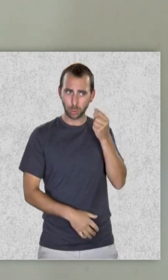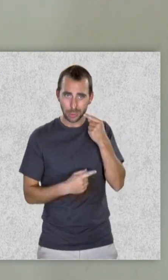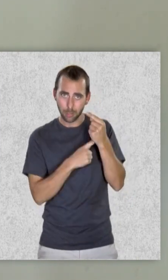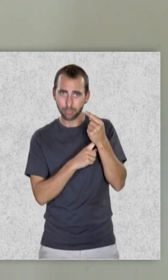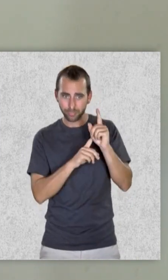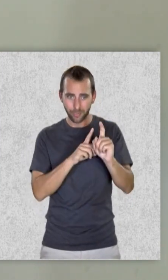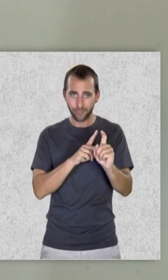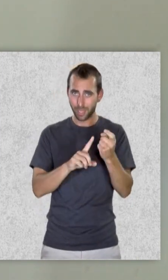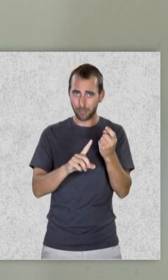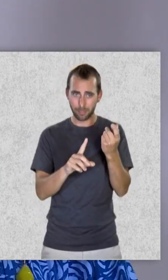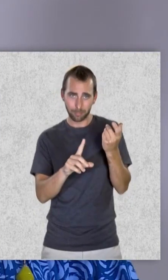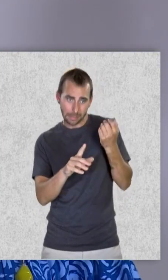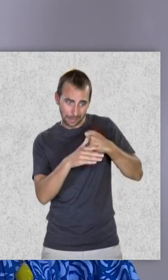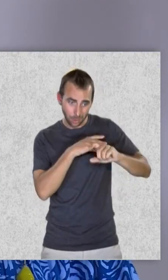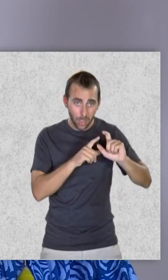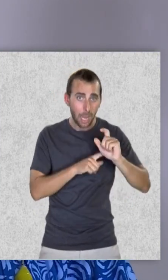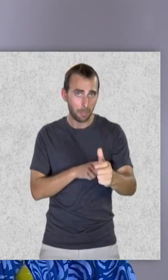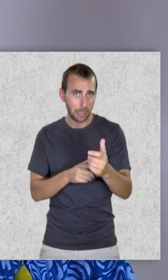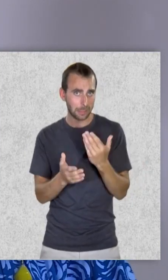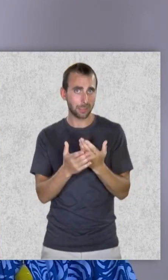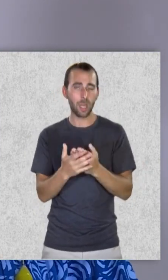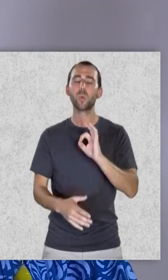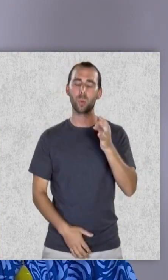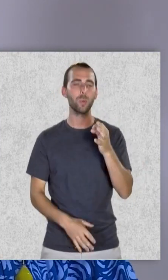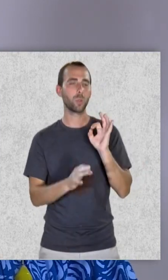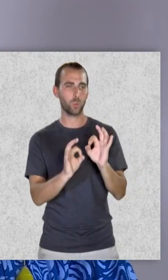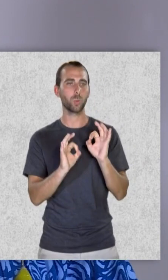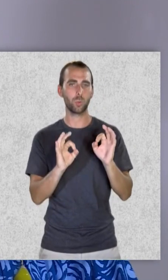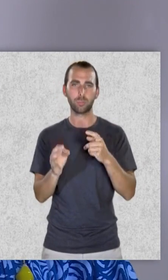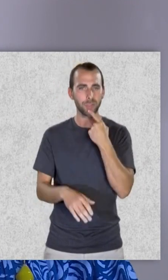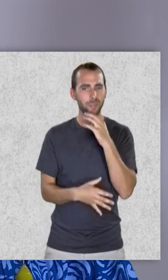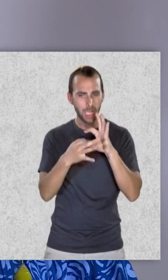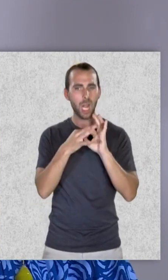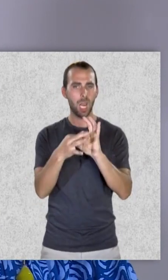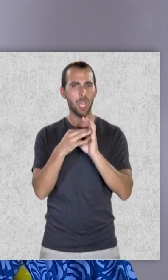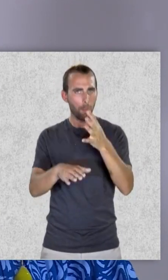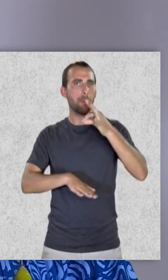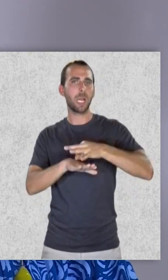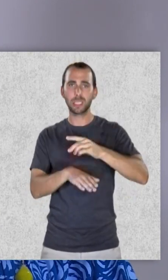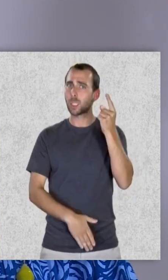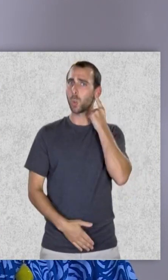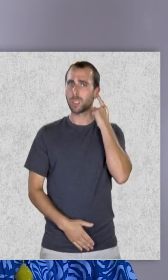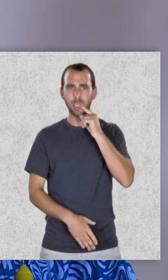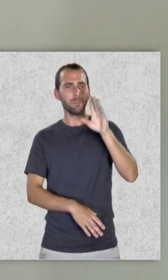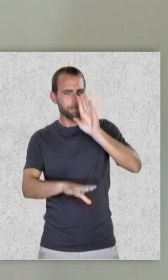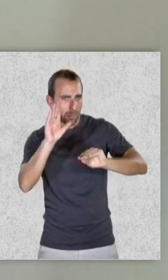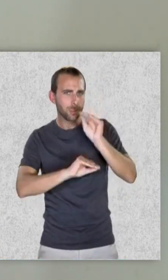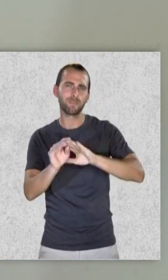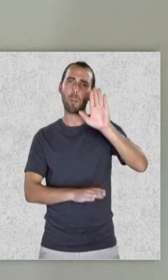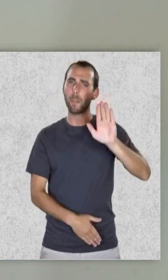arrive après la naissance, c'est pas... Voilà. C'est D'accord. surtout lié aux otites qui sont mal prises en charge.